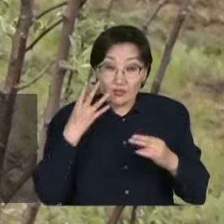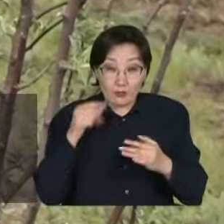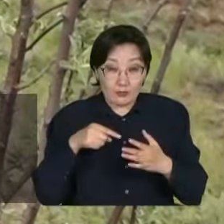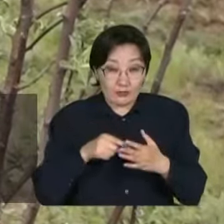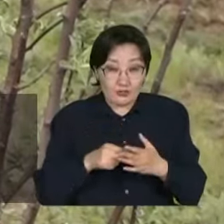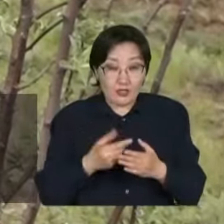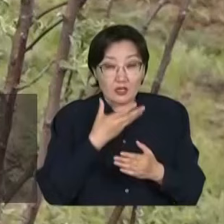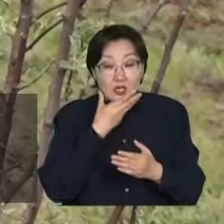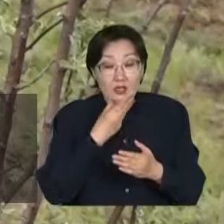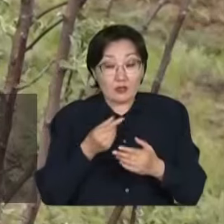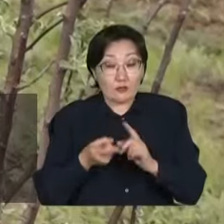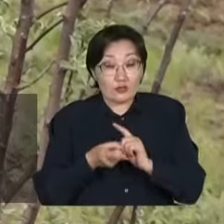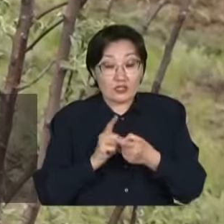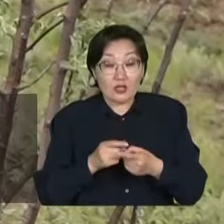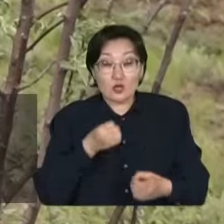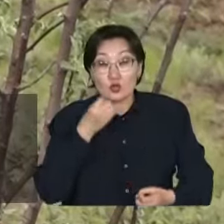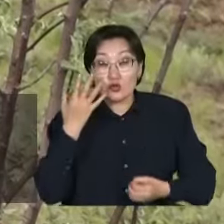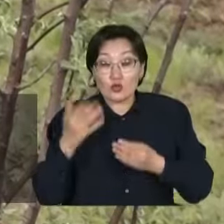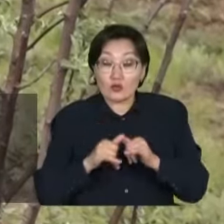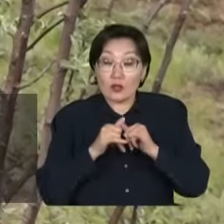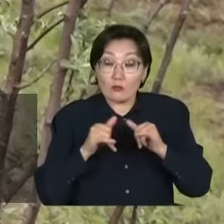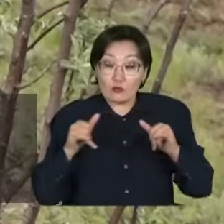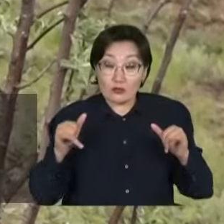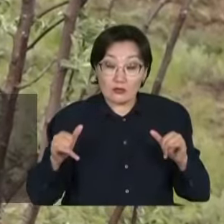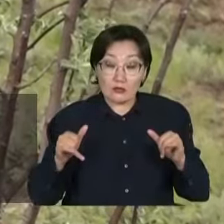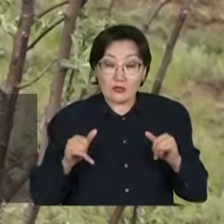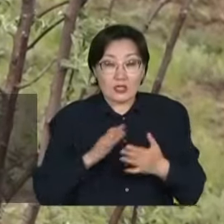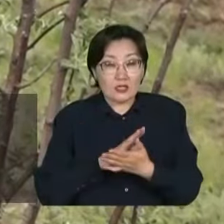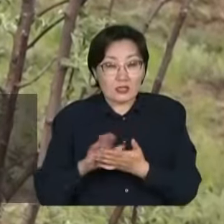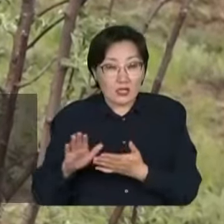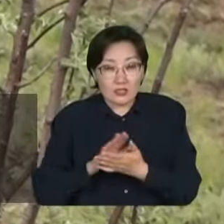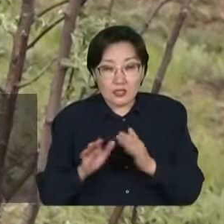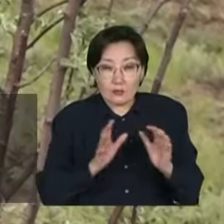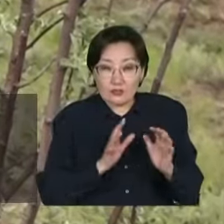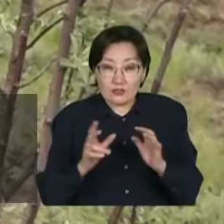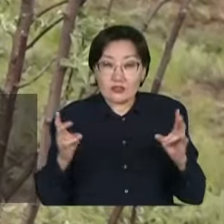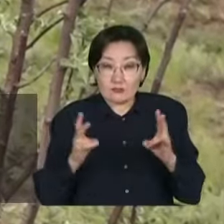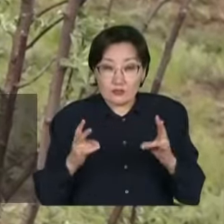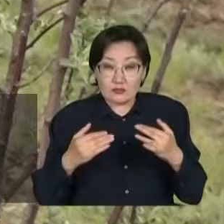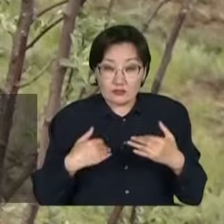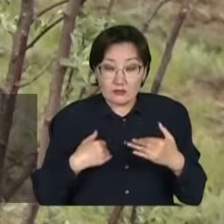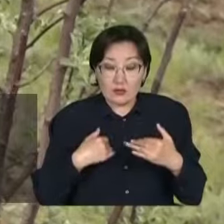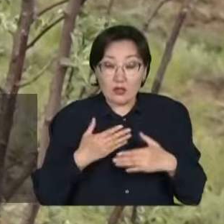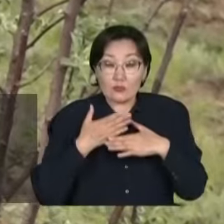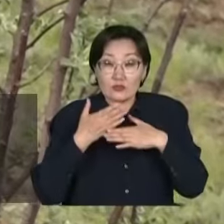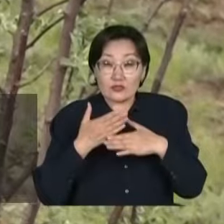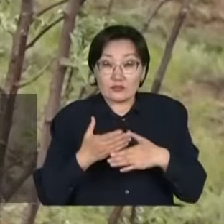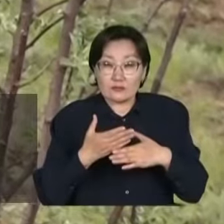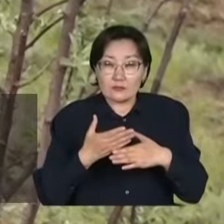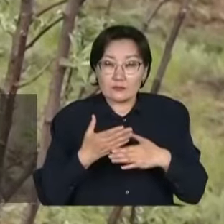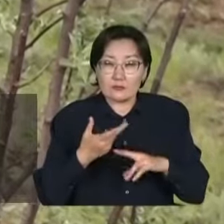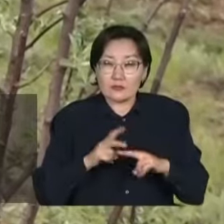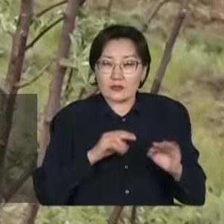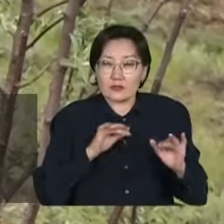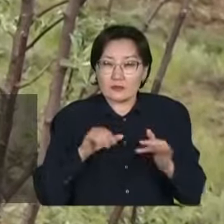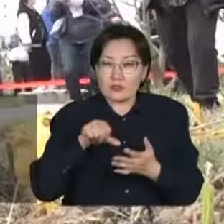Алматымыздың көркеюіне, гүлденуіне, таза болғанына. Сондықтан біз де қолдап осы